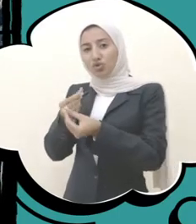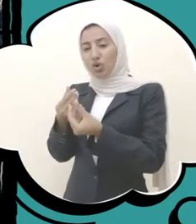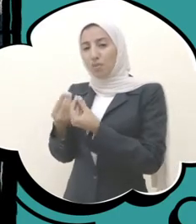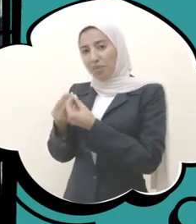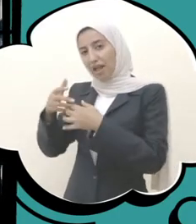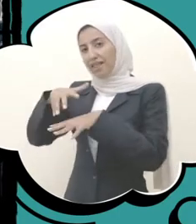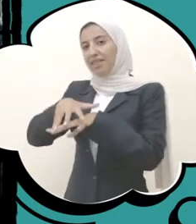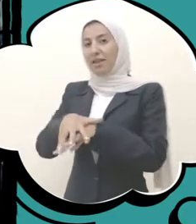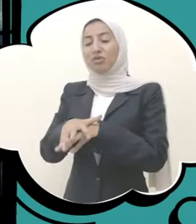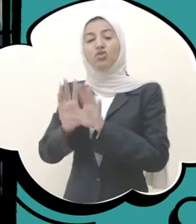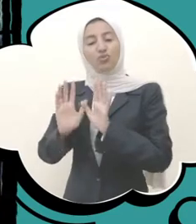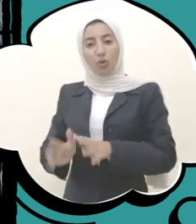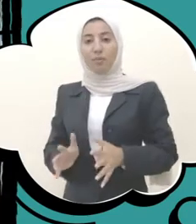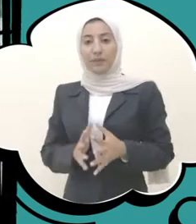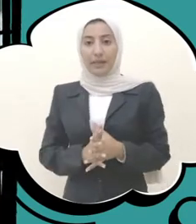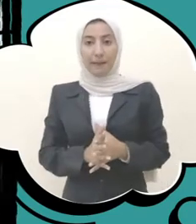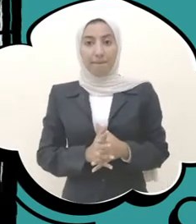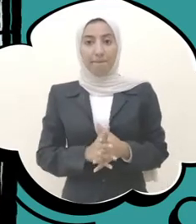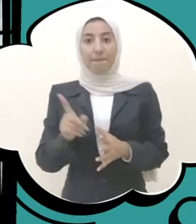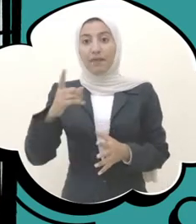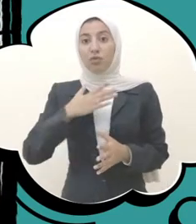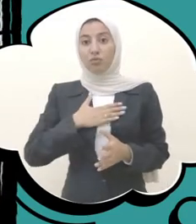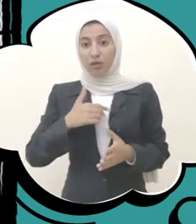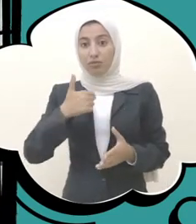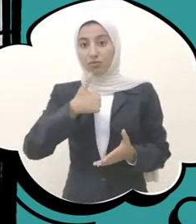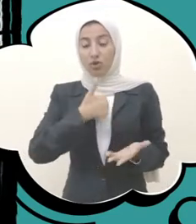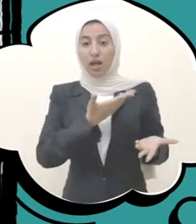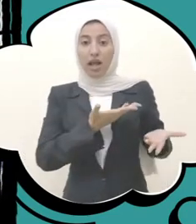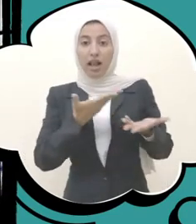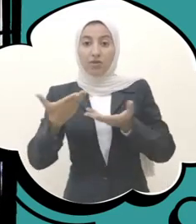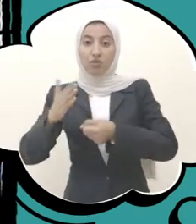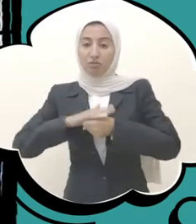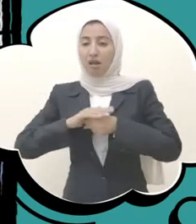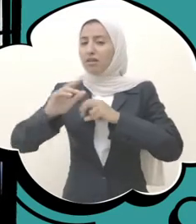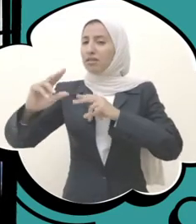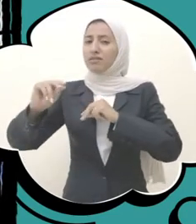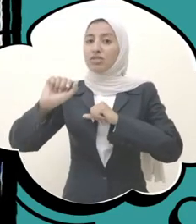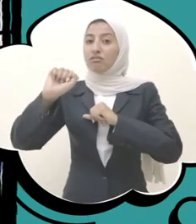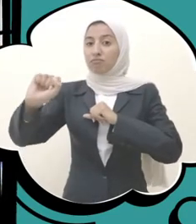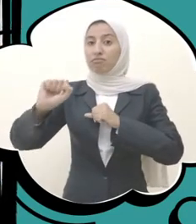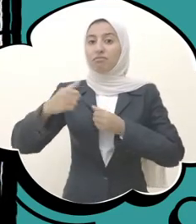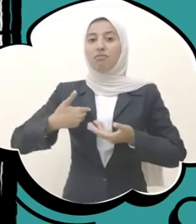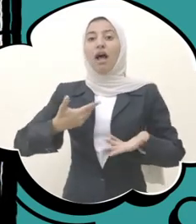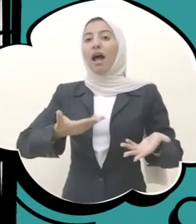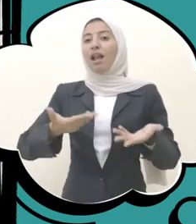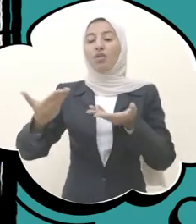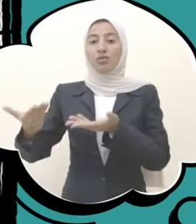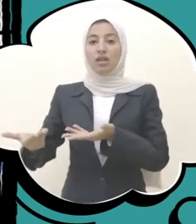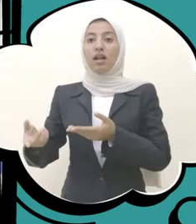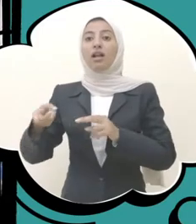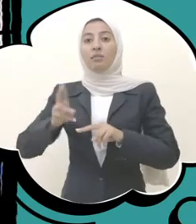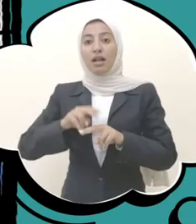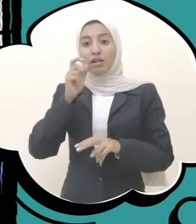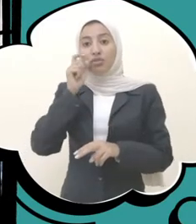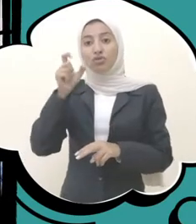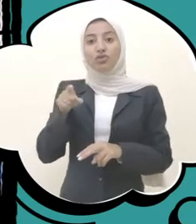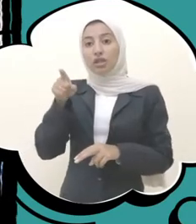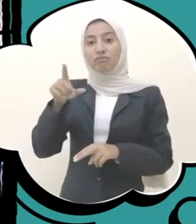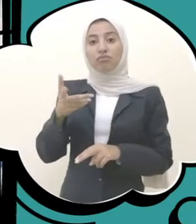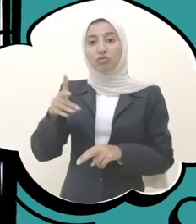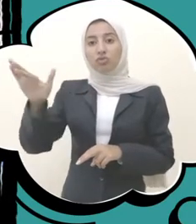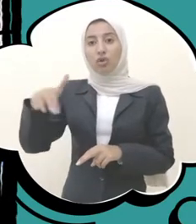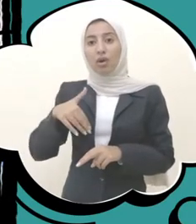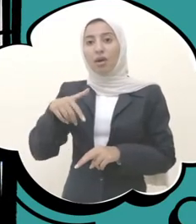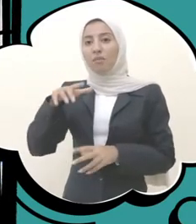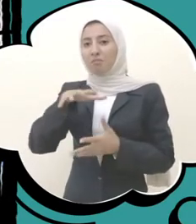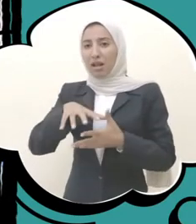أهلا وسهلا ببيتي واعتبره بيتك، أنه وحتى خصوصي إذا شخص جاي من بلد يعني فيه أزمة مثل سوريا. يعني تجربة العيشة